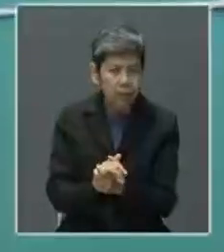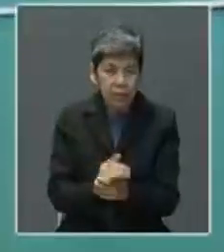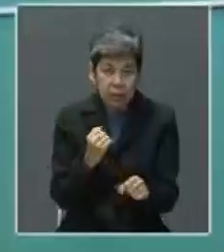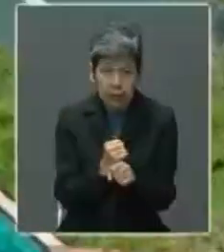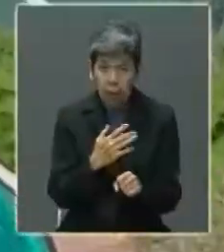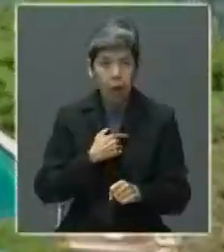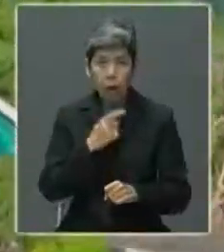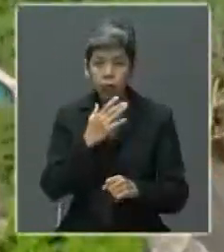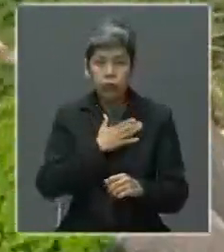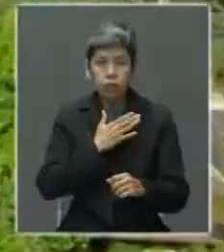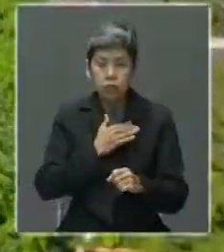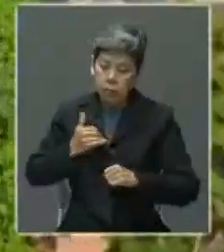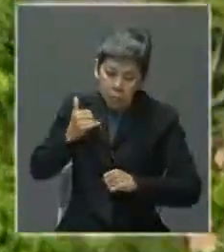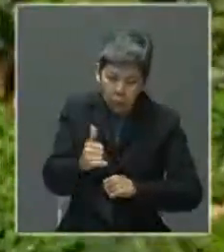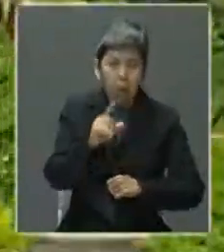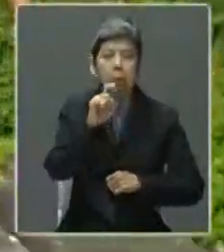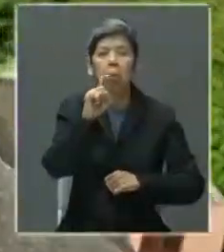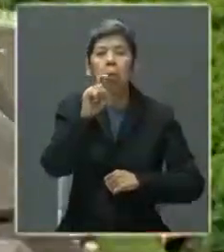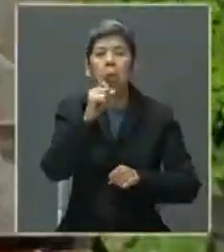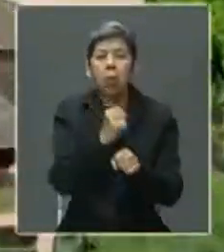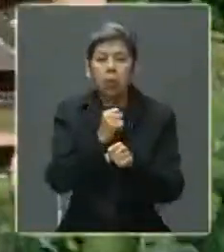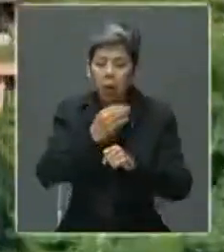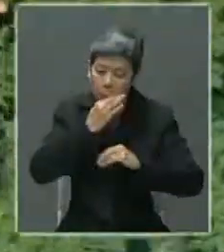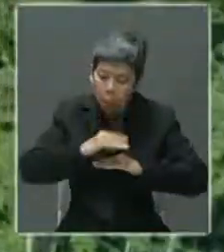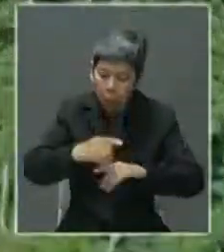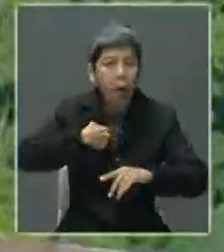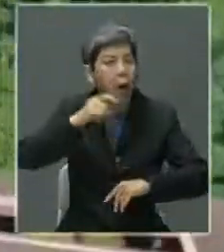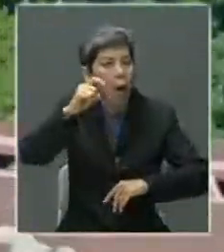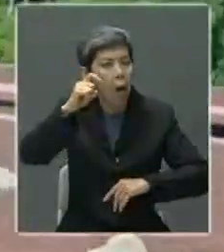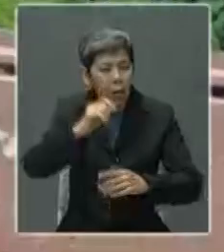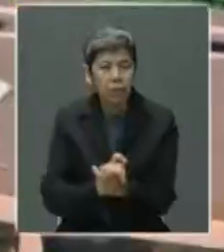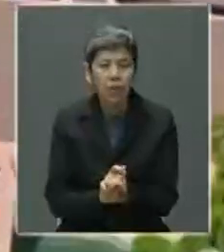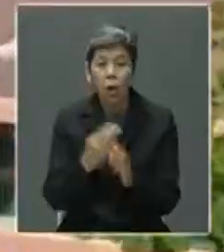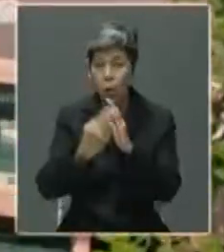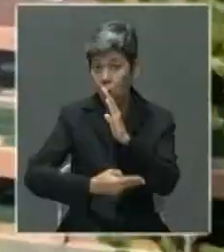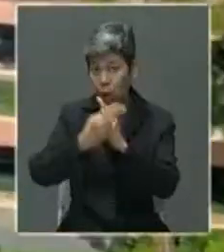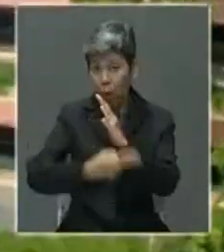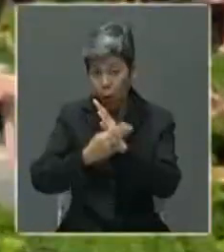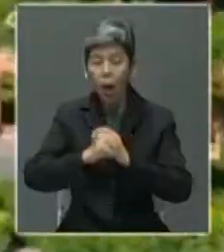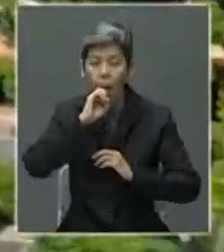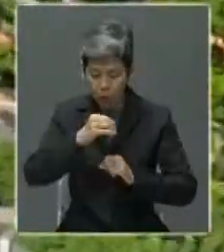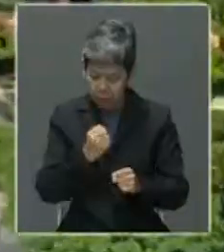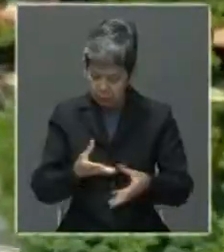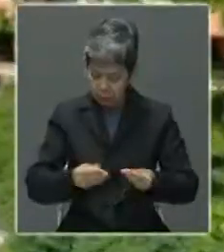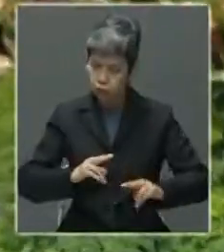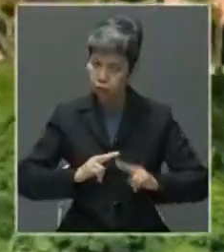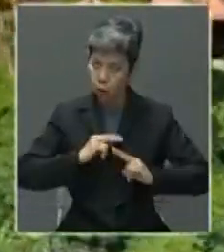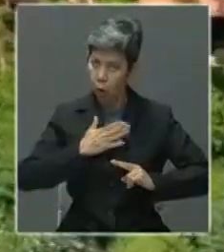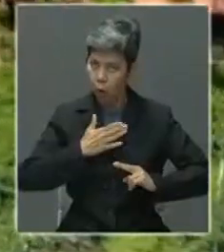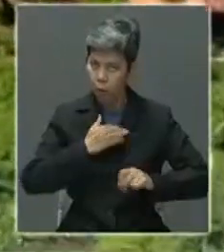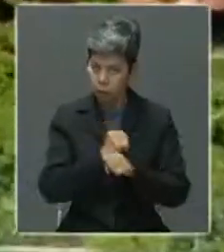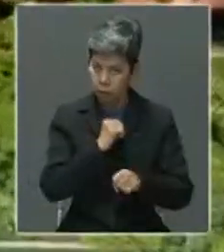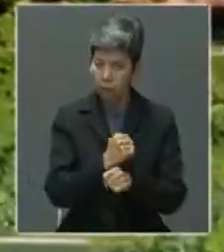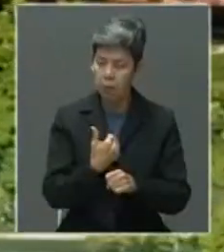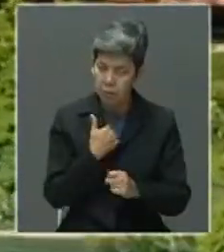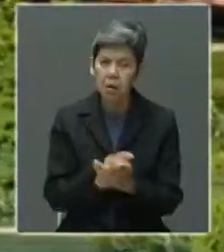ไม่สามารถนะครับเข้าไปในพื้นที่ชายหาดได้โดยทางโรงแรมนะครับอ้างว่าเป็นหาดส่วนตัวซึ่งพื้น